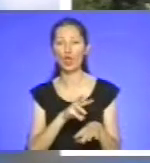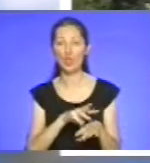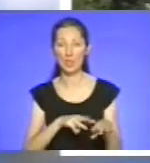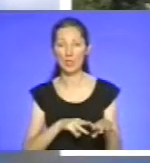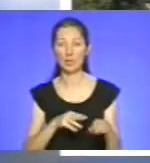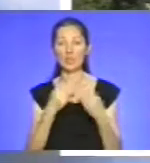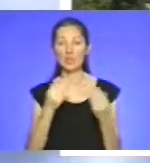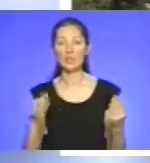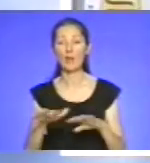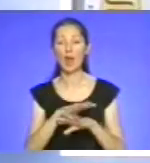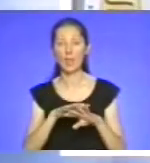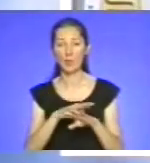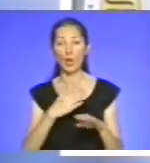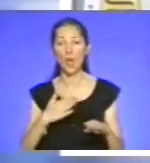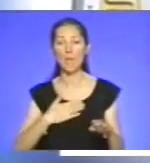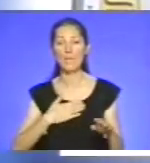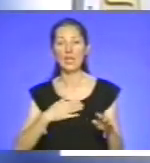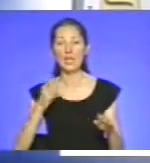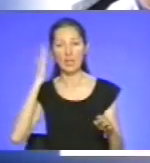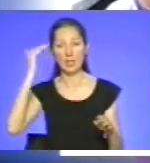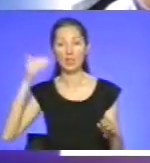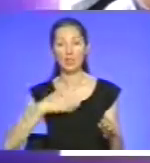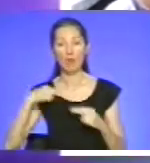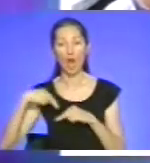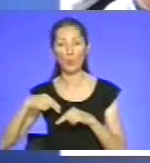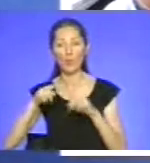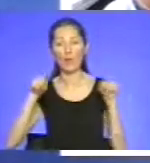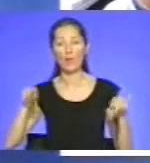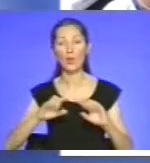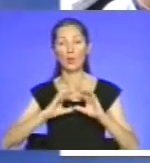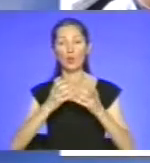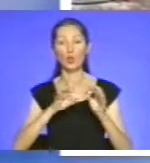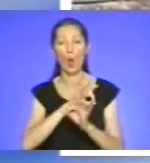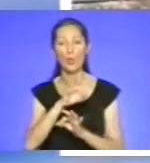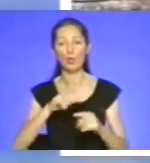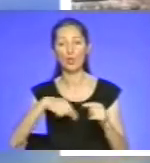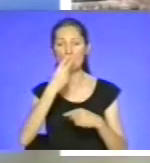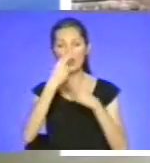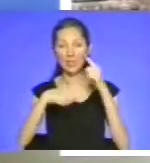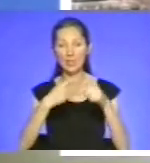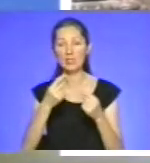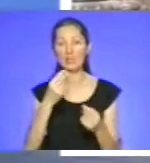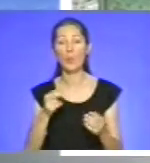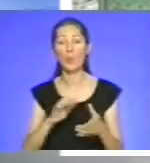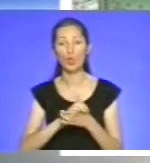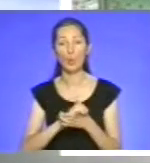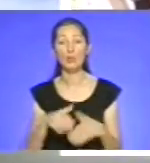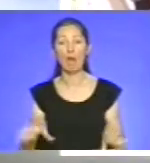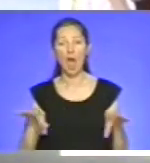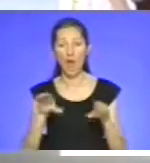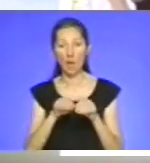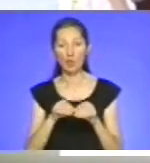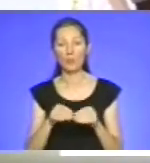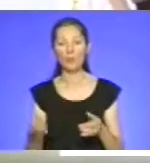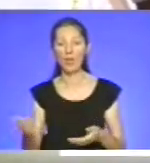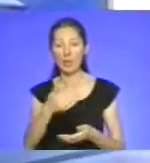Виставка-ярмарок «Мій талант. Моя робота» у рамках міжнародного проєкту «Через традиції і звичаї познайомимося разом» зібрала талановиту молодь з